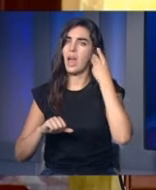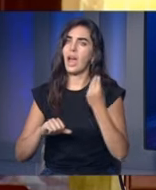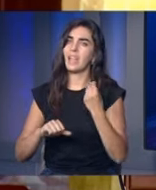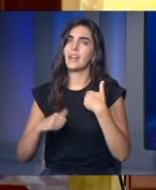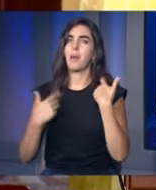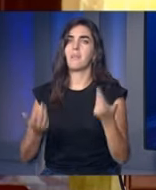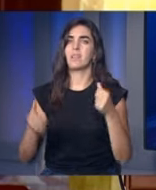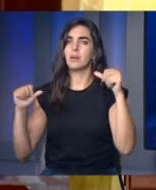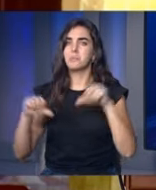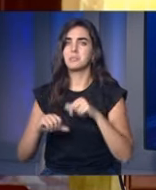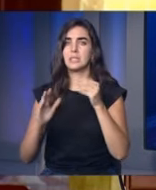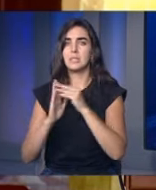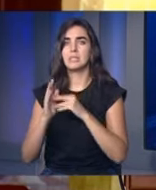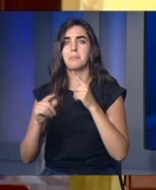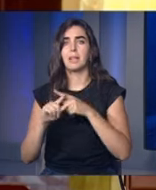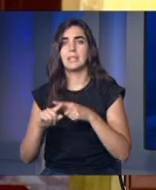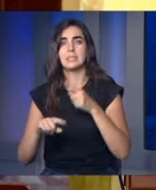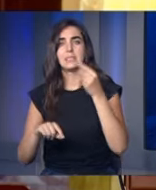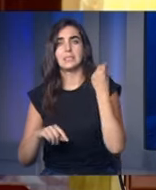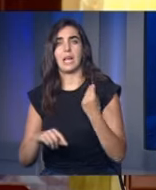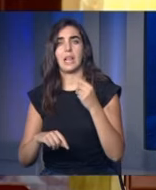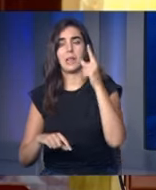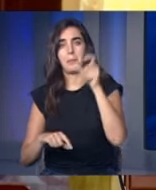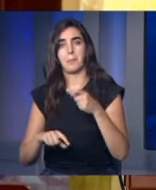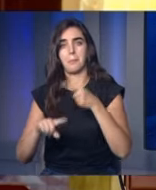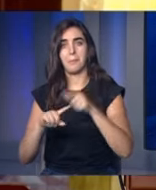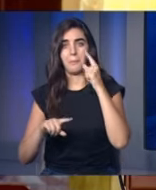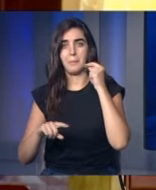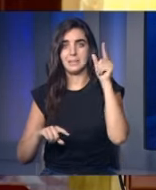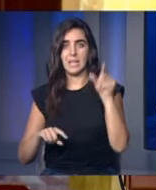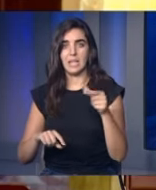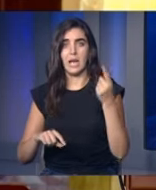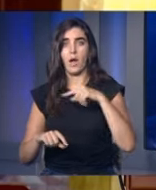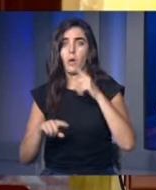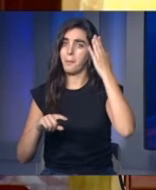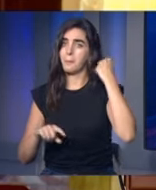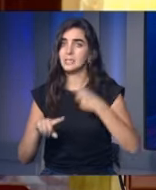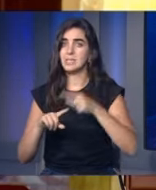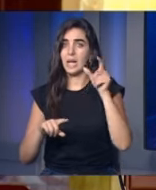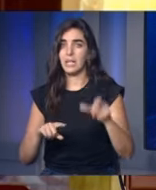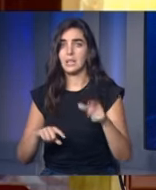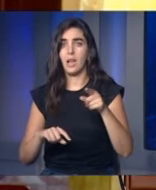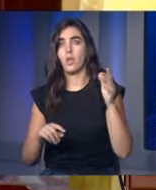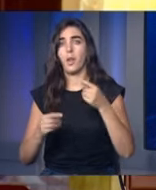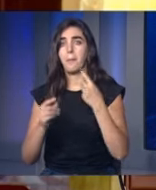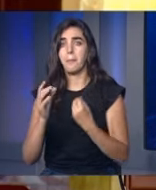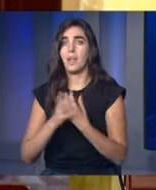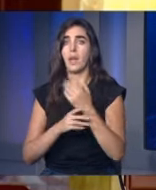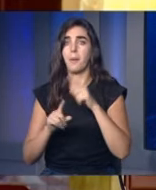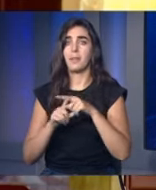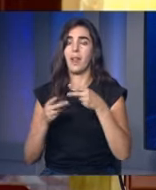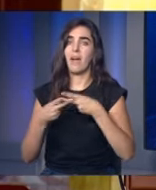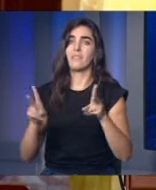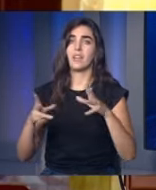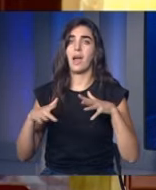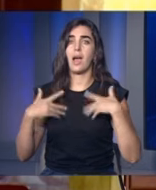من دواعي الاشمئزاز والغضب تلك المشهدية الحقيرة